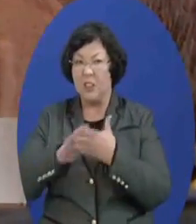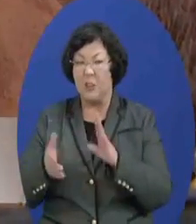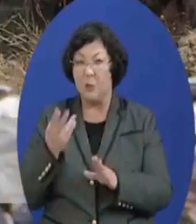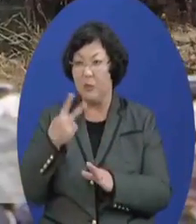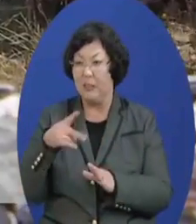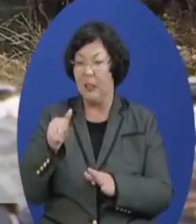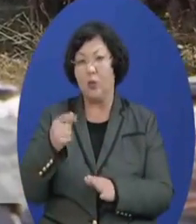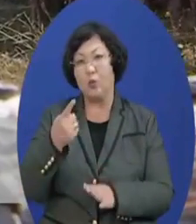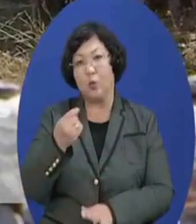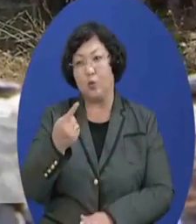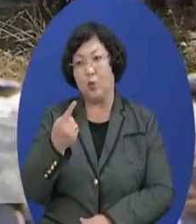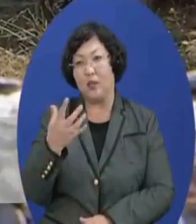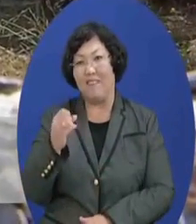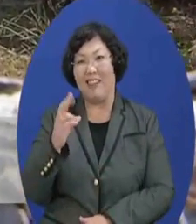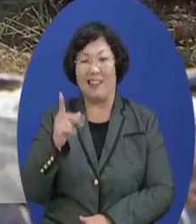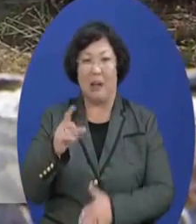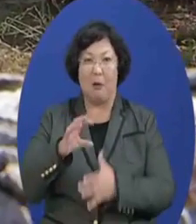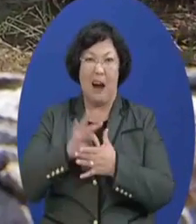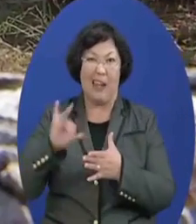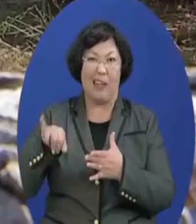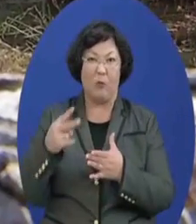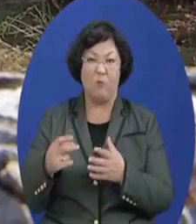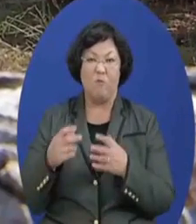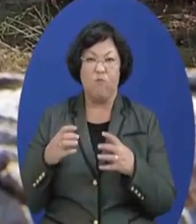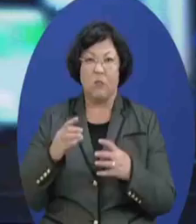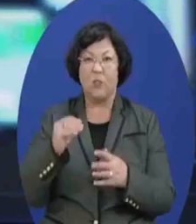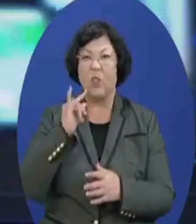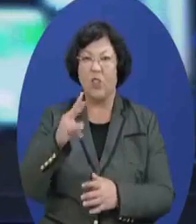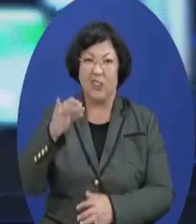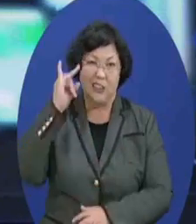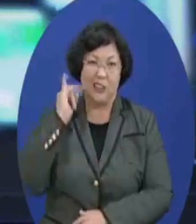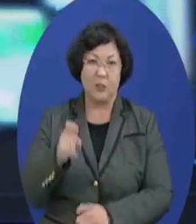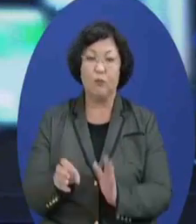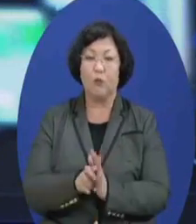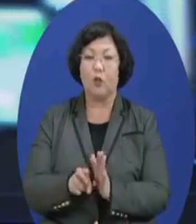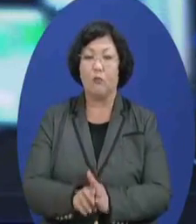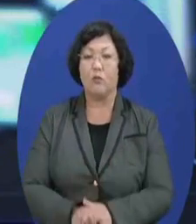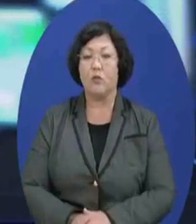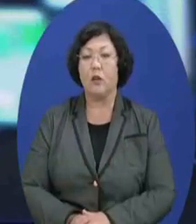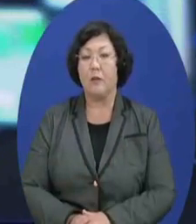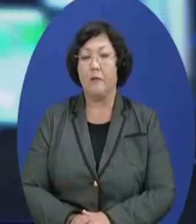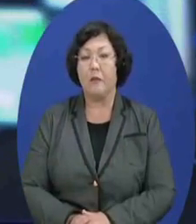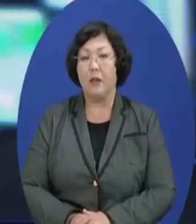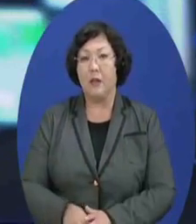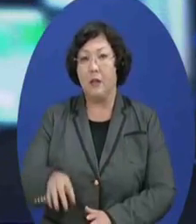байх боломжтой юм а. Малын гаралтай түүхийд үтээгдэхүүнийг